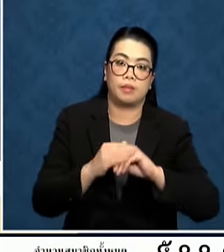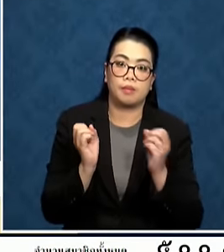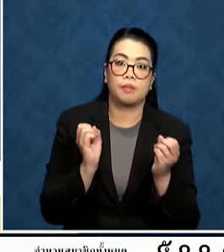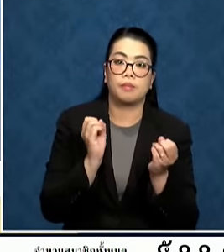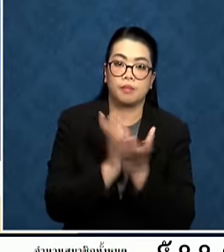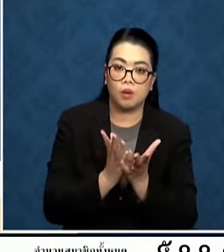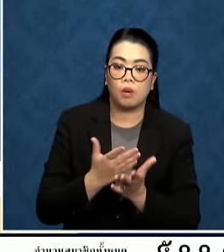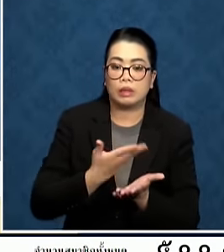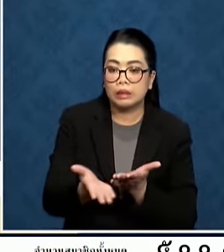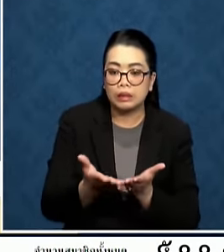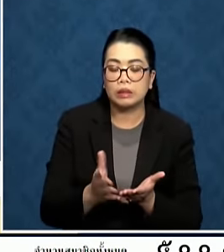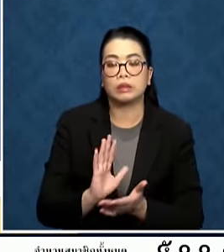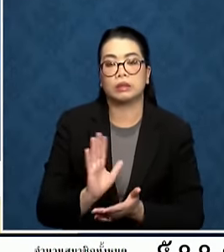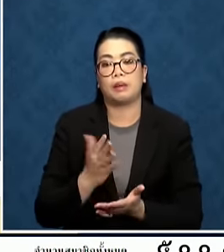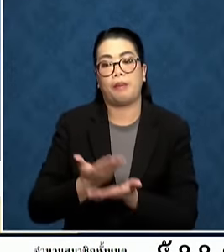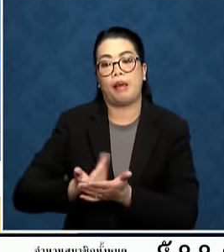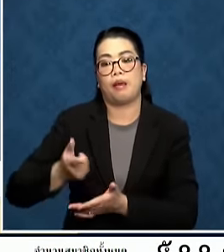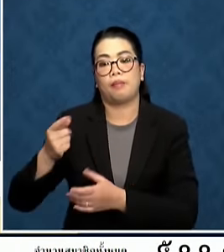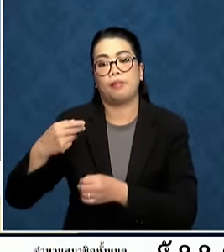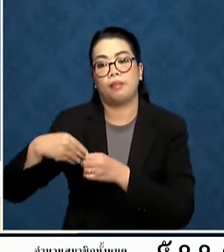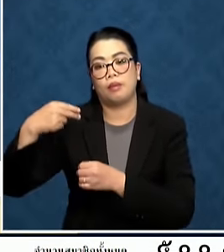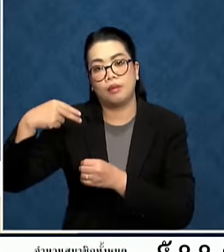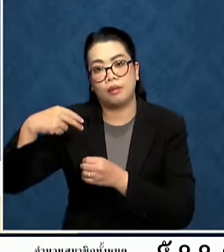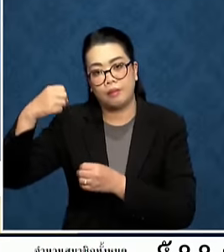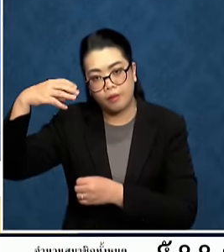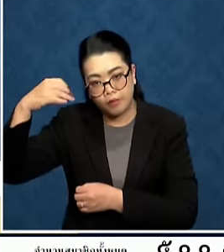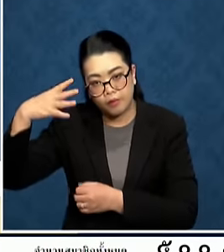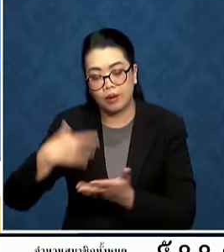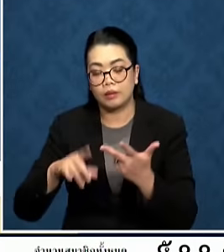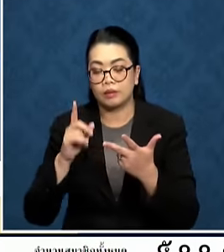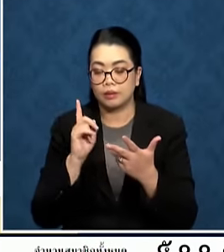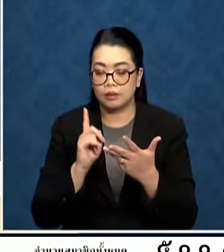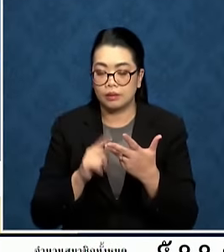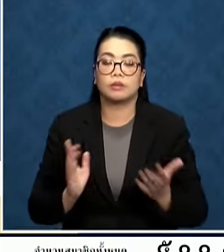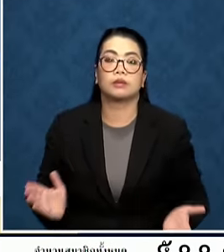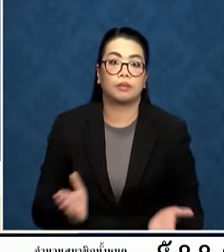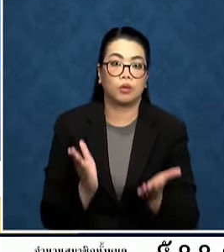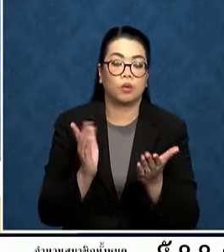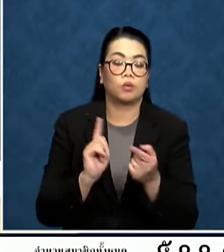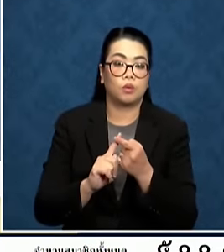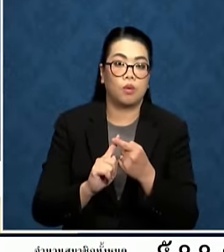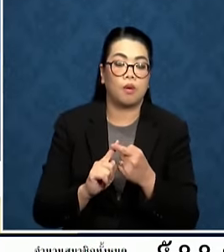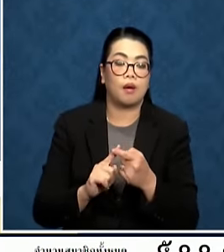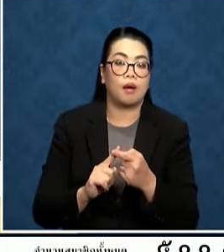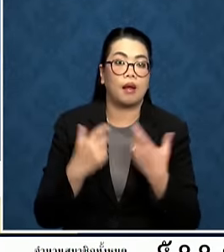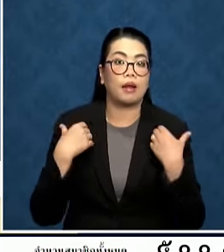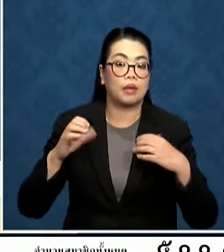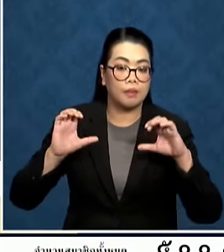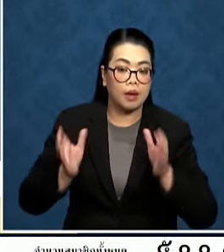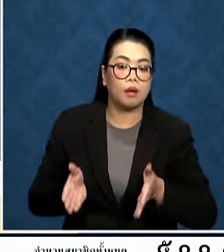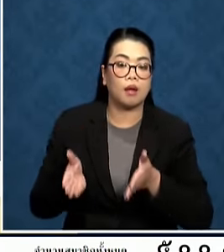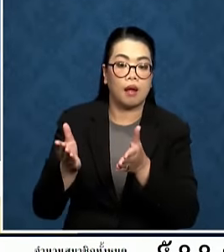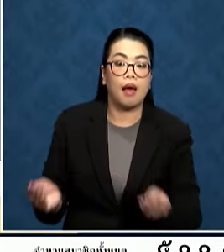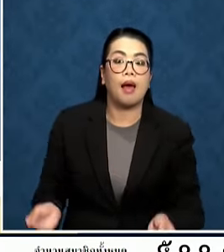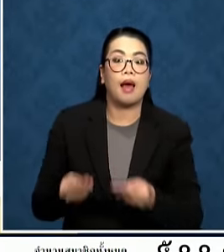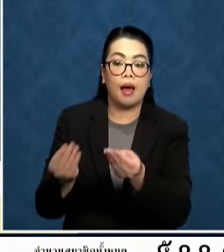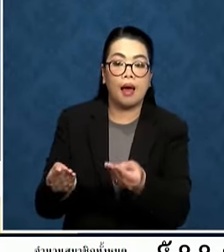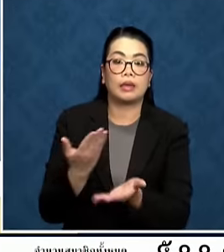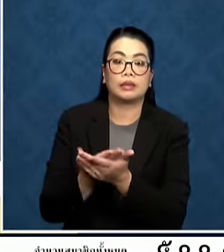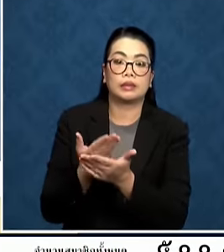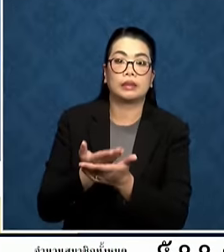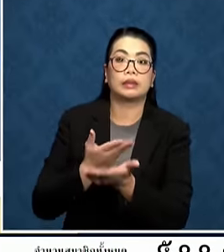ต่อกำลังซื้อและประการสำคัญที่สุดครับคือมาตรการสนับสนุนของรัฐบาลที่มีต่อยานยนต์ไฟฟ้าที่